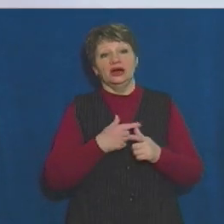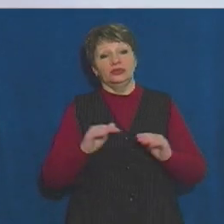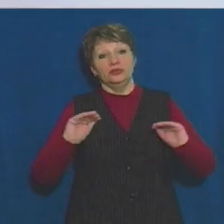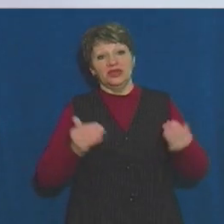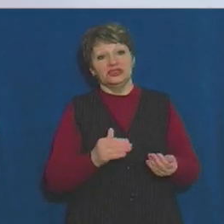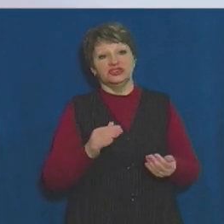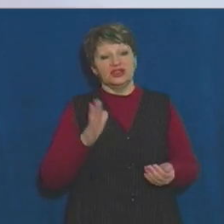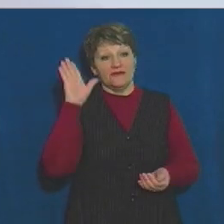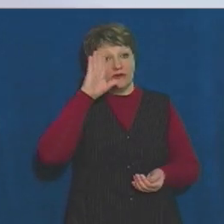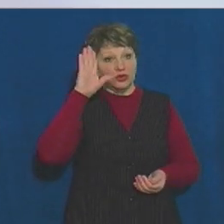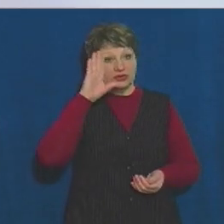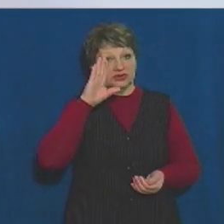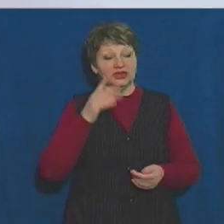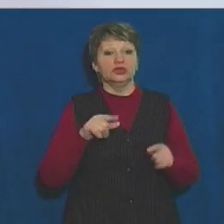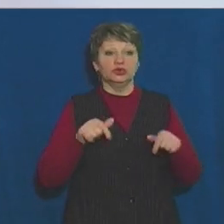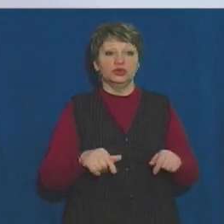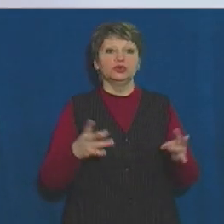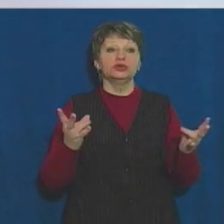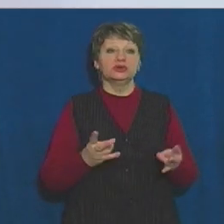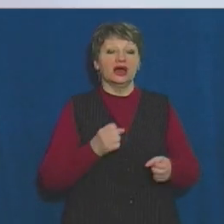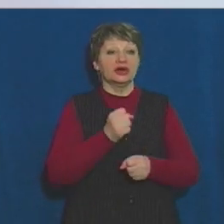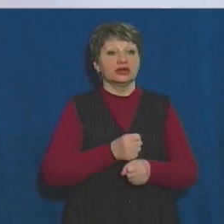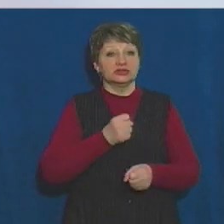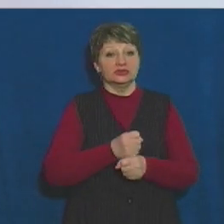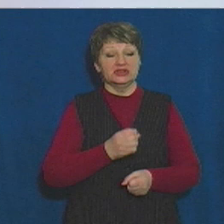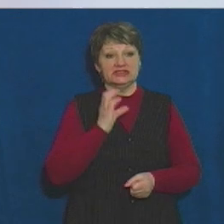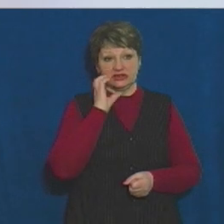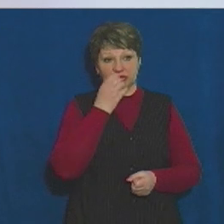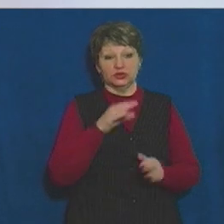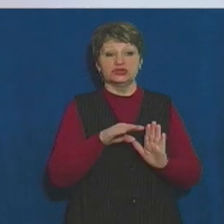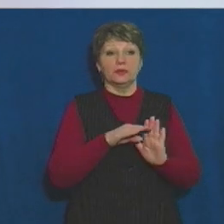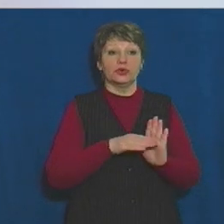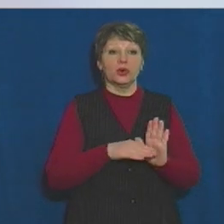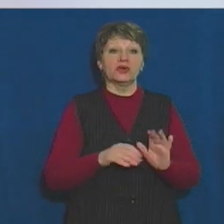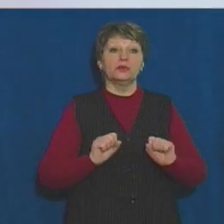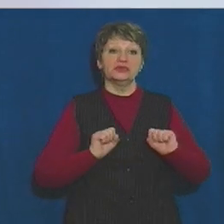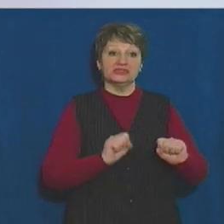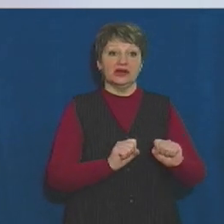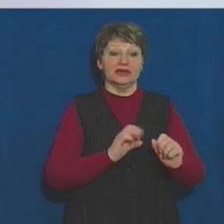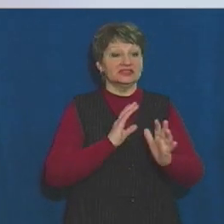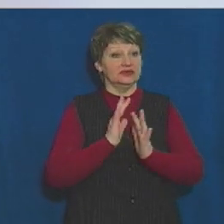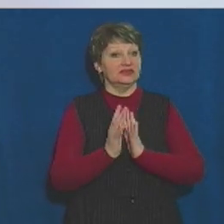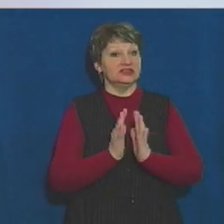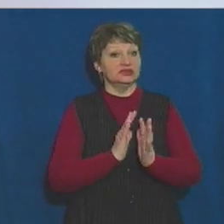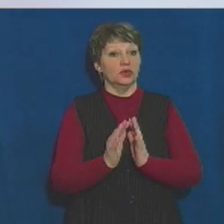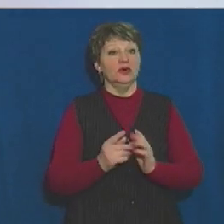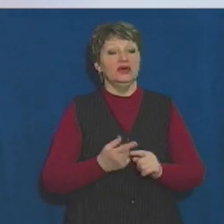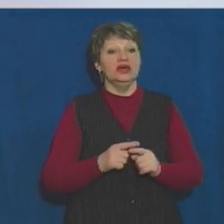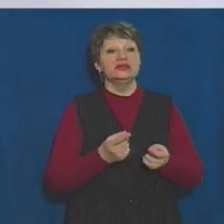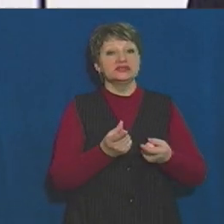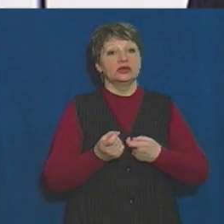тут бажано розробляти дуже серйозну програму захисту лісів, з залученням